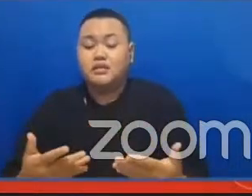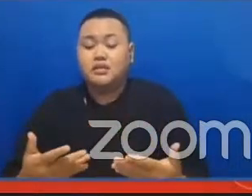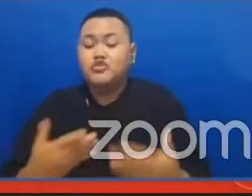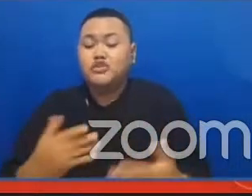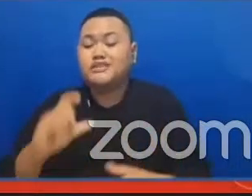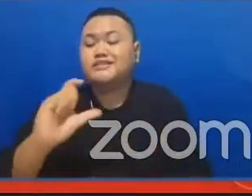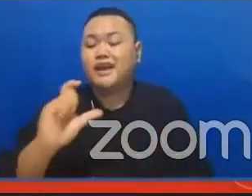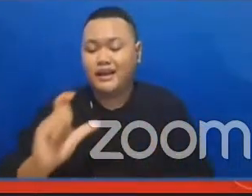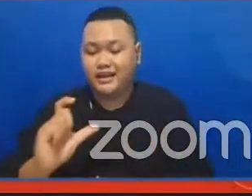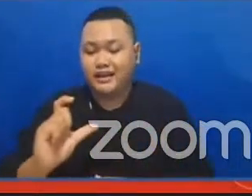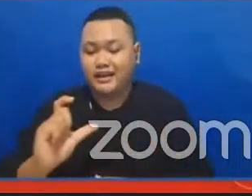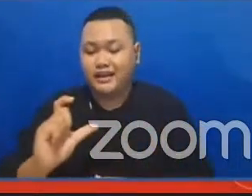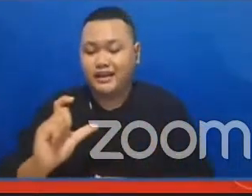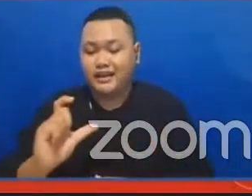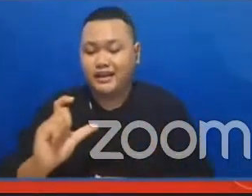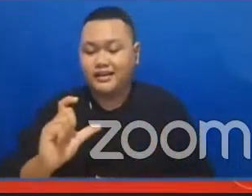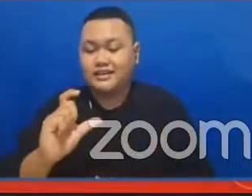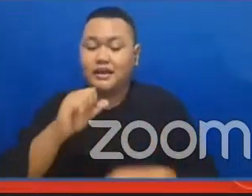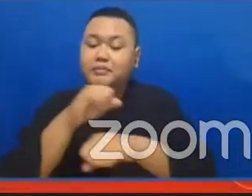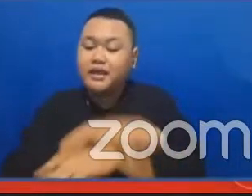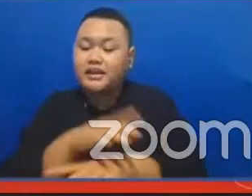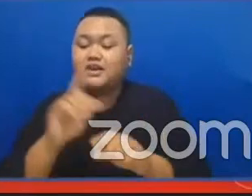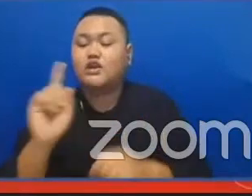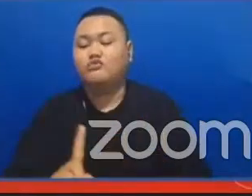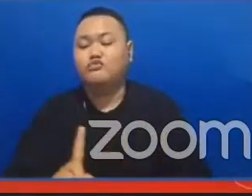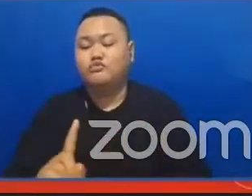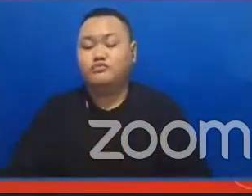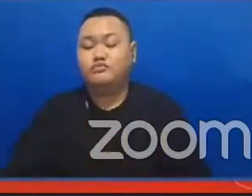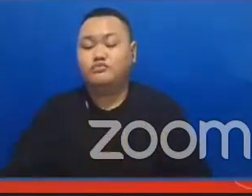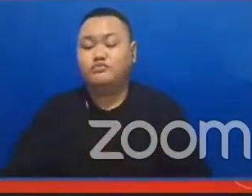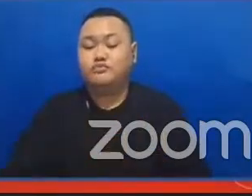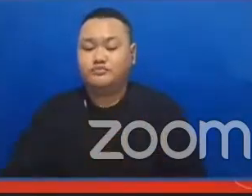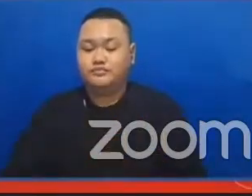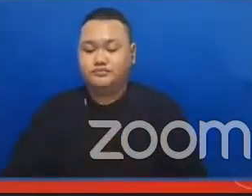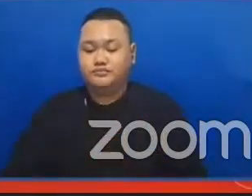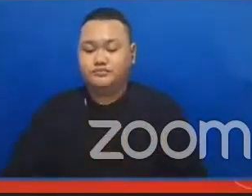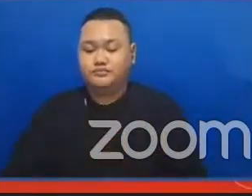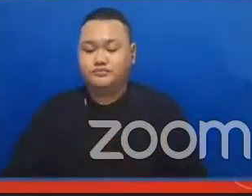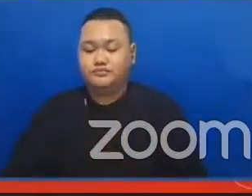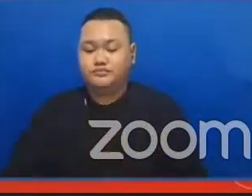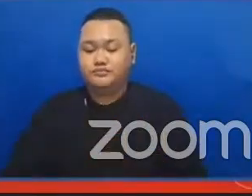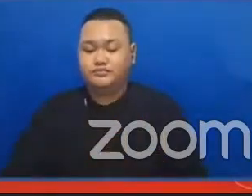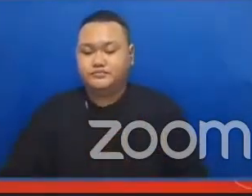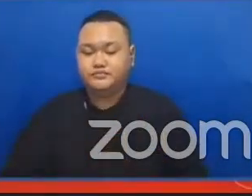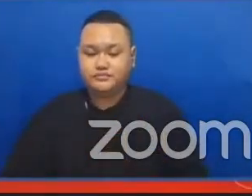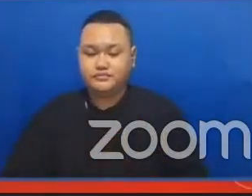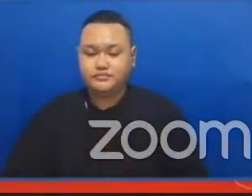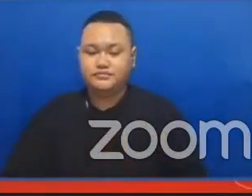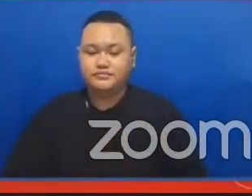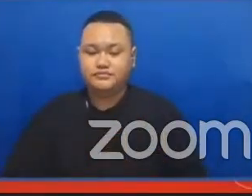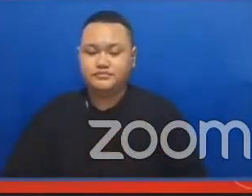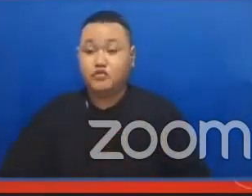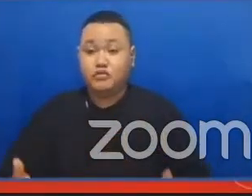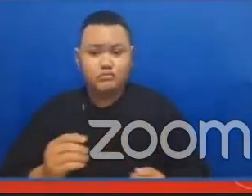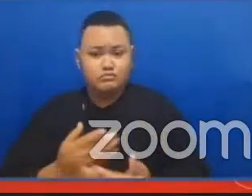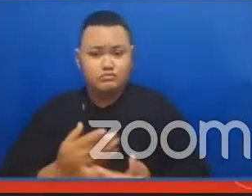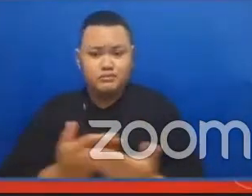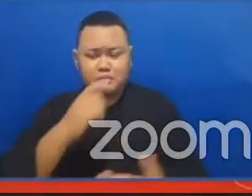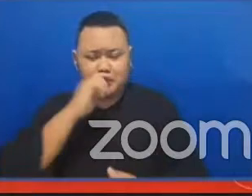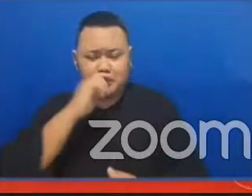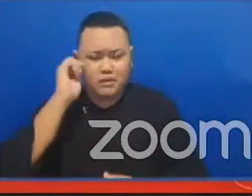skenario simulasinya atau mungkin kalau Bapak Ibu punya LKS atau apa LKPD ya, lembar kerja peserta didik itu yang harus